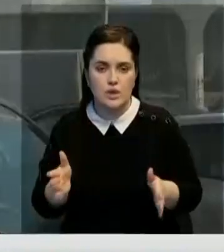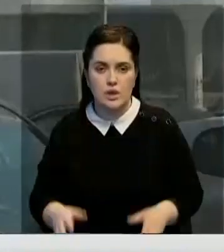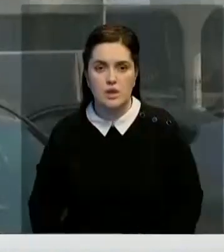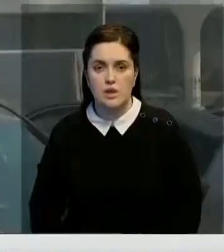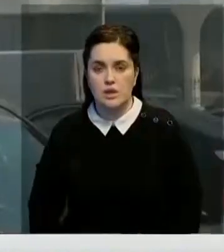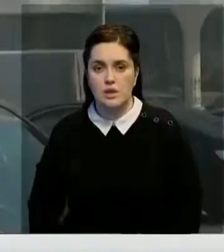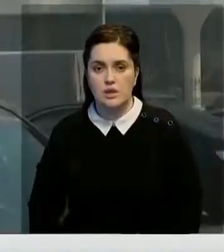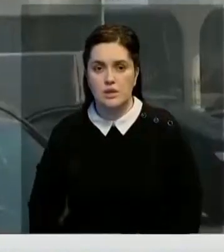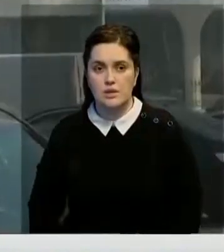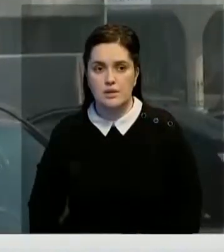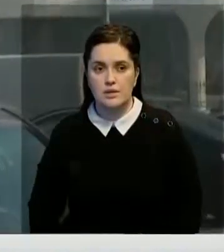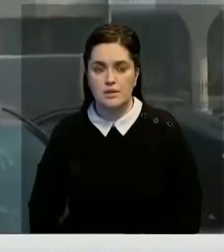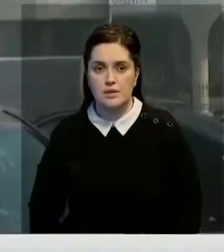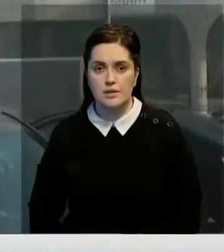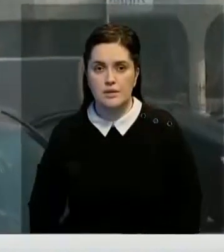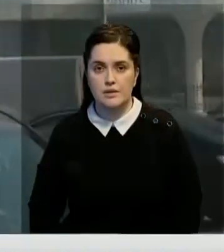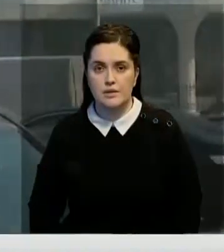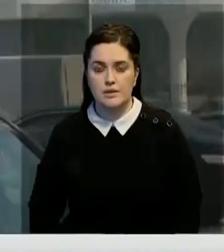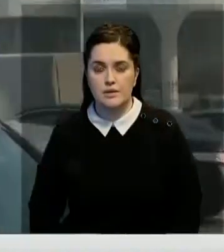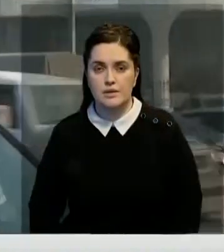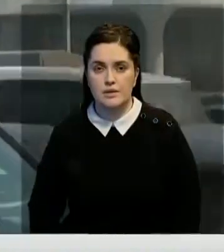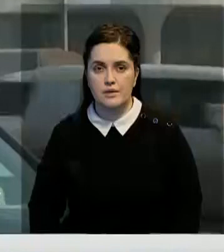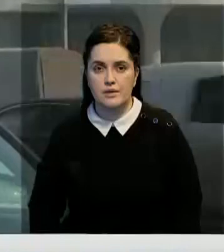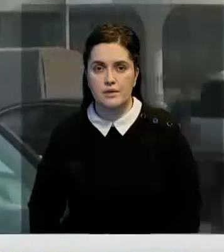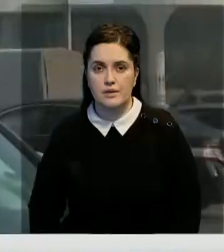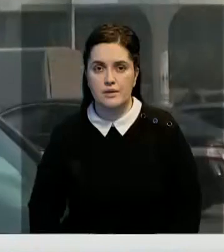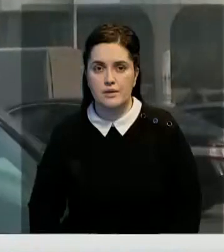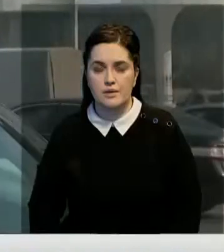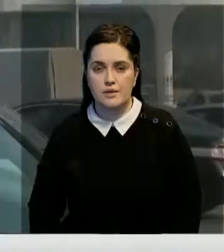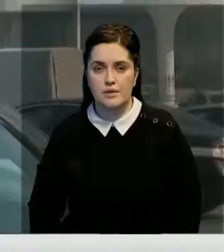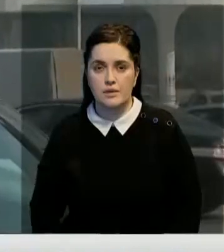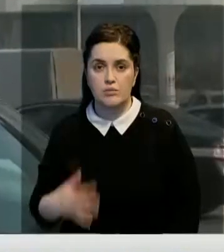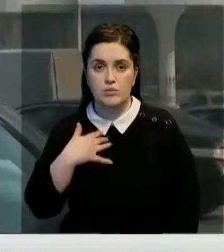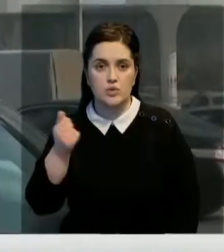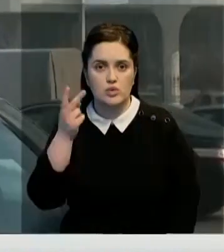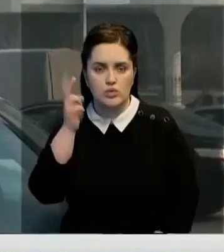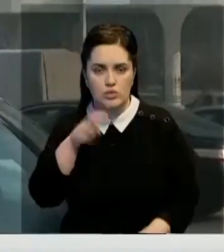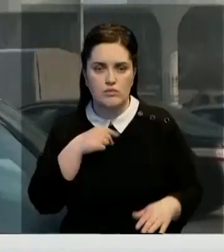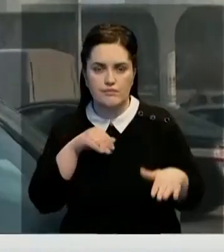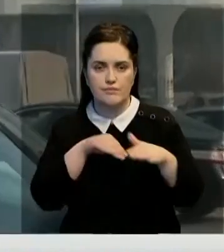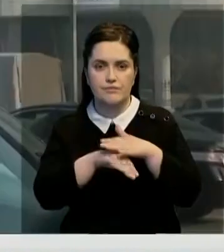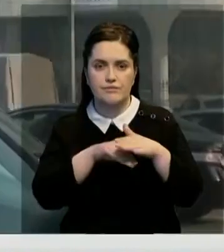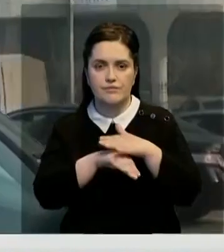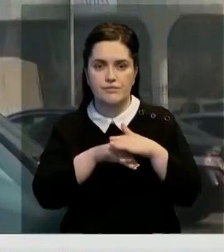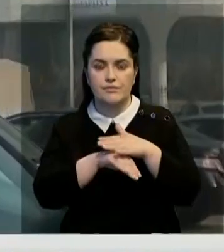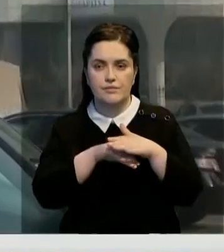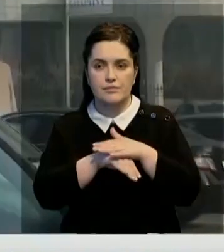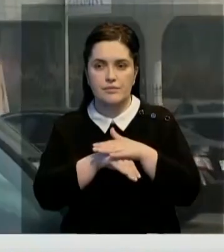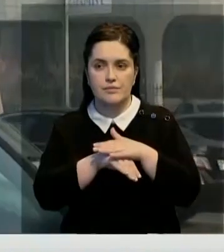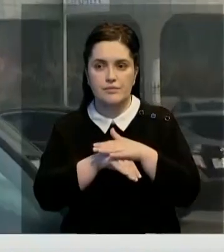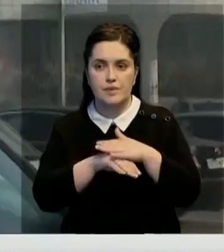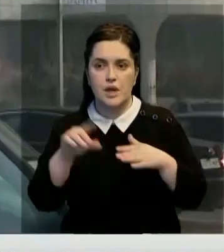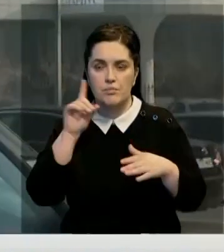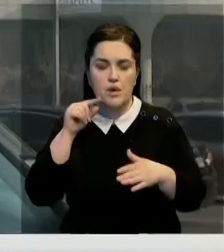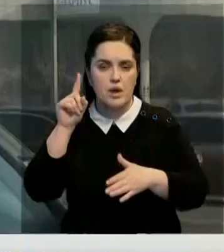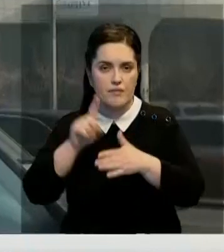момент не перевожу в доллары. То есть из-за всей ситуации вокруг, то, что происходит, пока